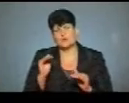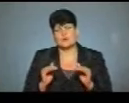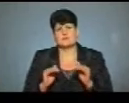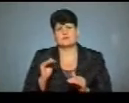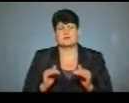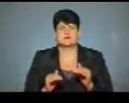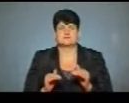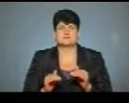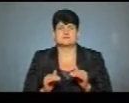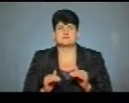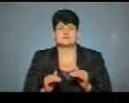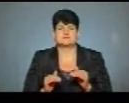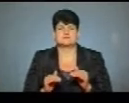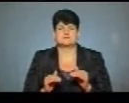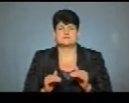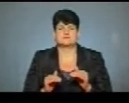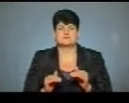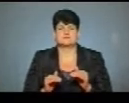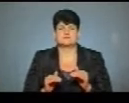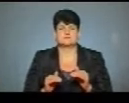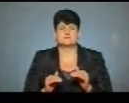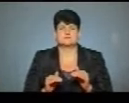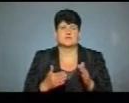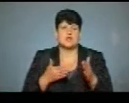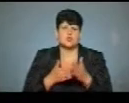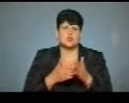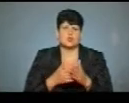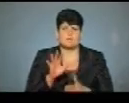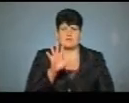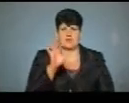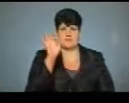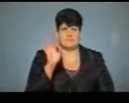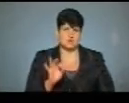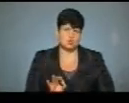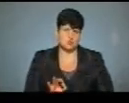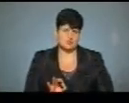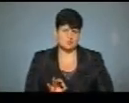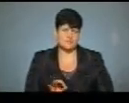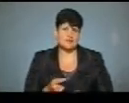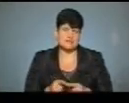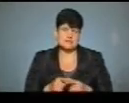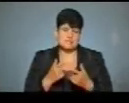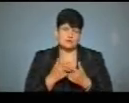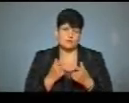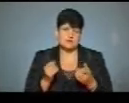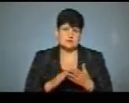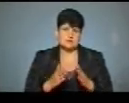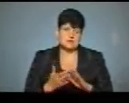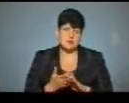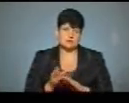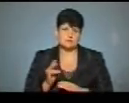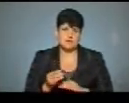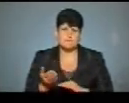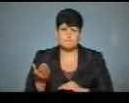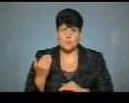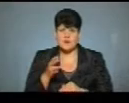в межах від умовно до 5%. Це інформація станом десь на